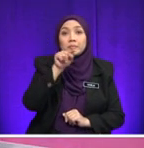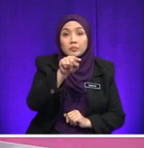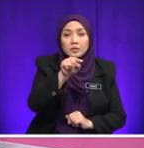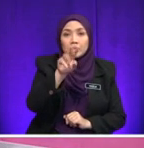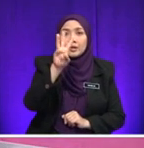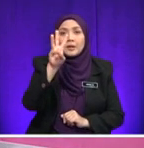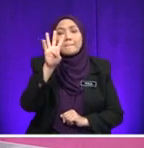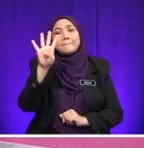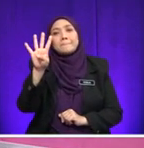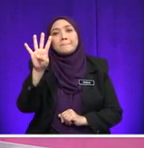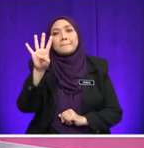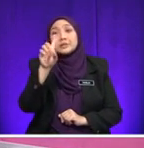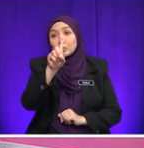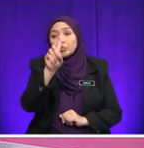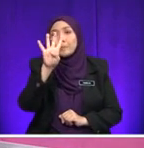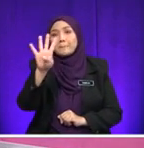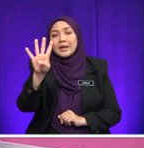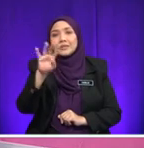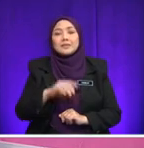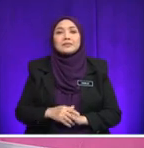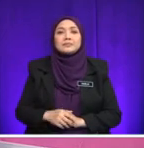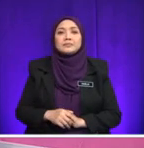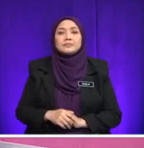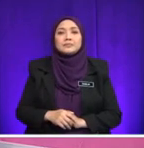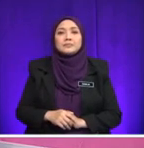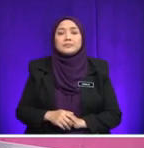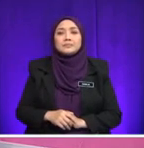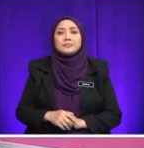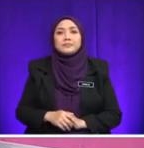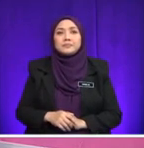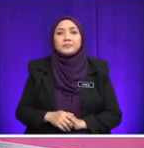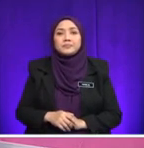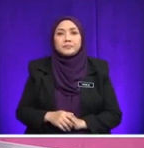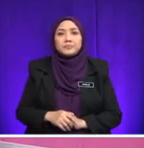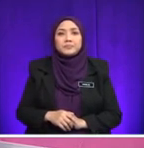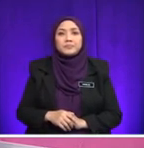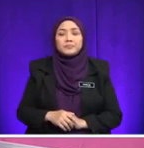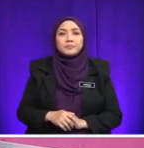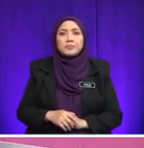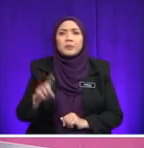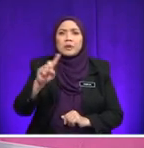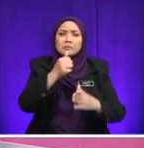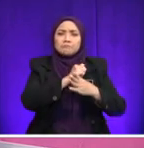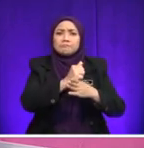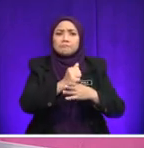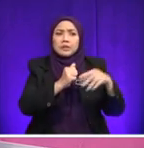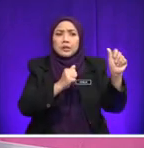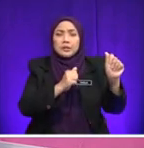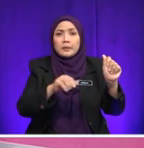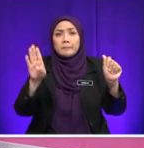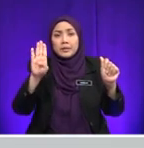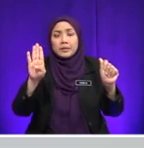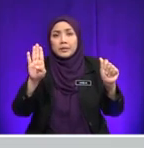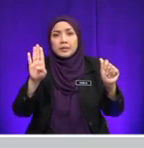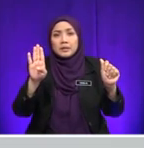2614 dan seterusnya Shawn terlihat Oke antara segitiga E dan segitiga